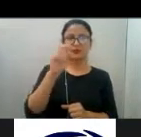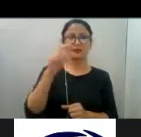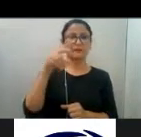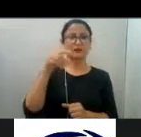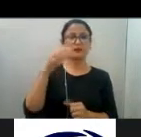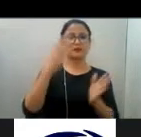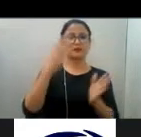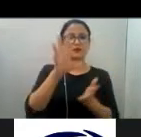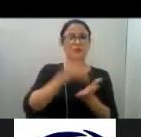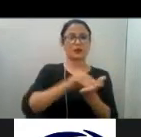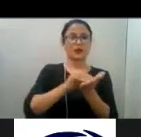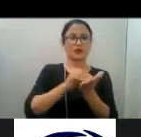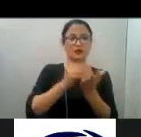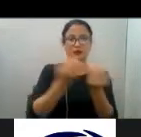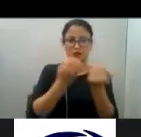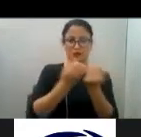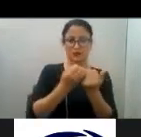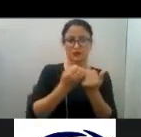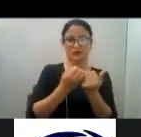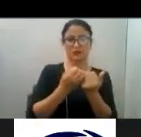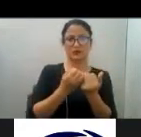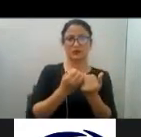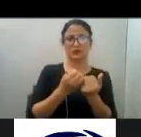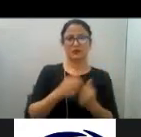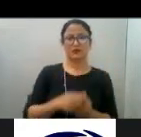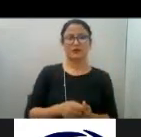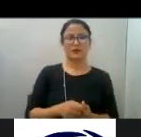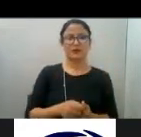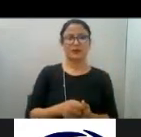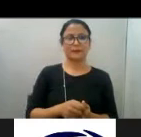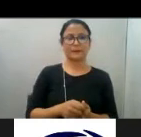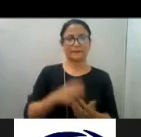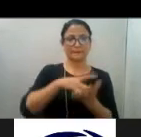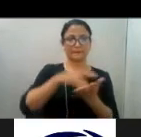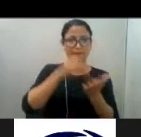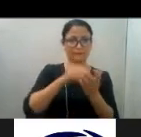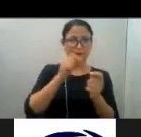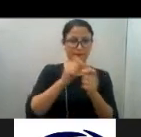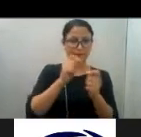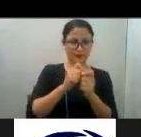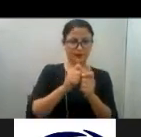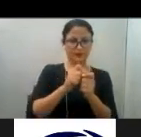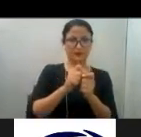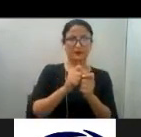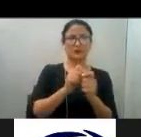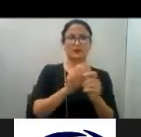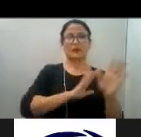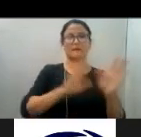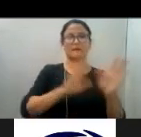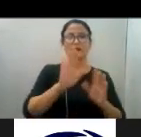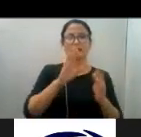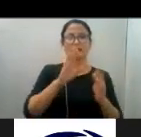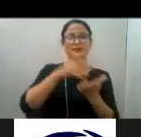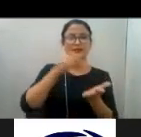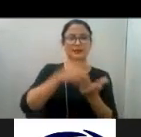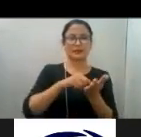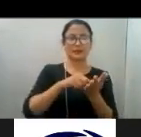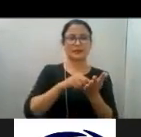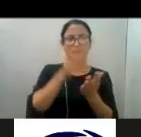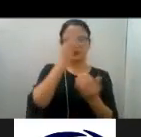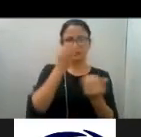स्टडी साइट चाहिँ एकद्वार सङ्कट केन्द्र वान स्टप क्राइसिस म्यानेजमेन्ट सेन्टर भन्छ विशेष गरी यो